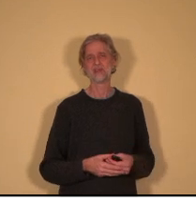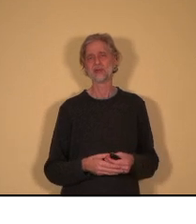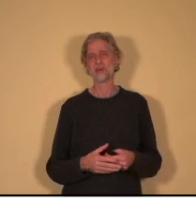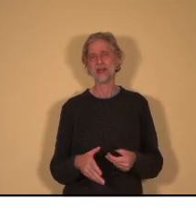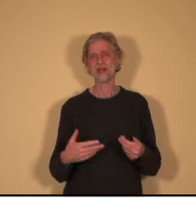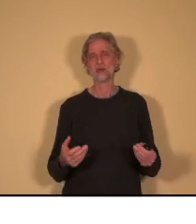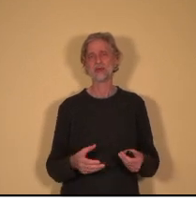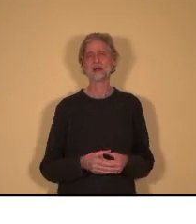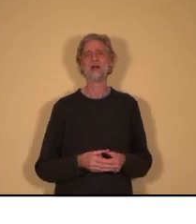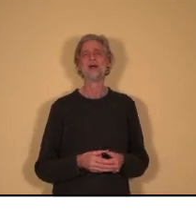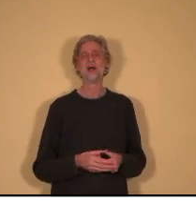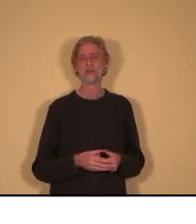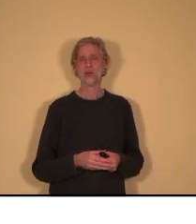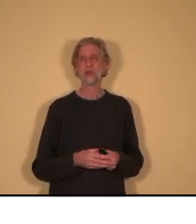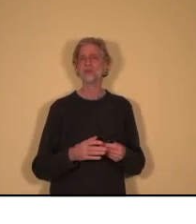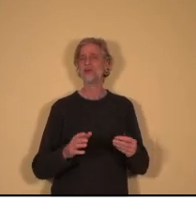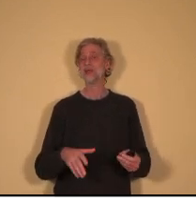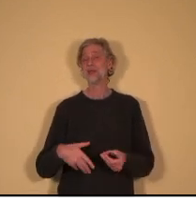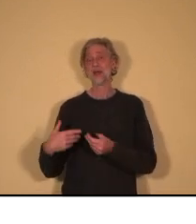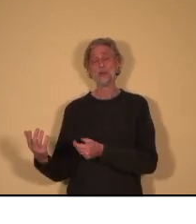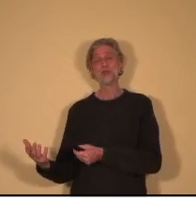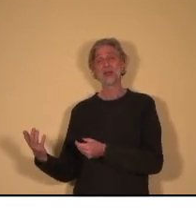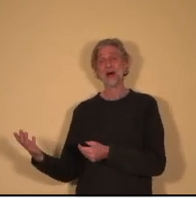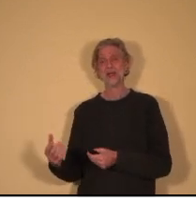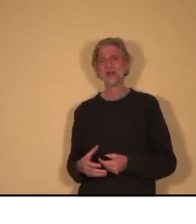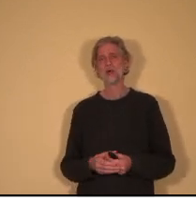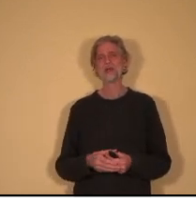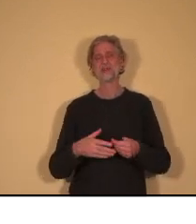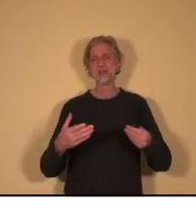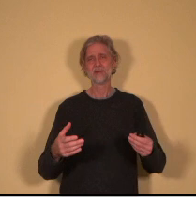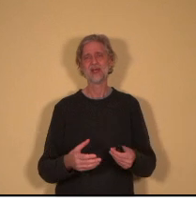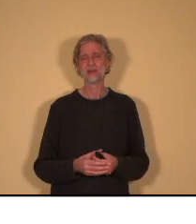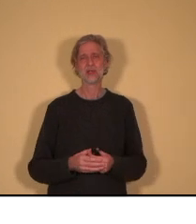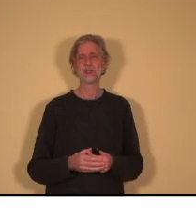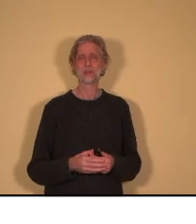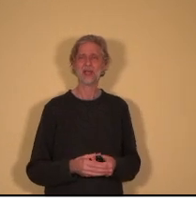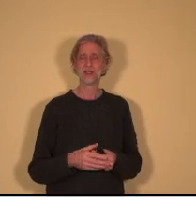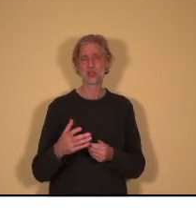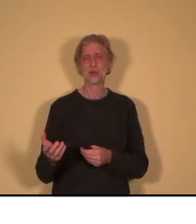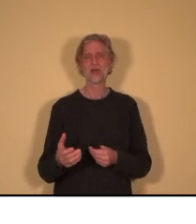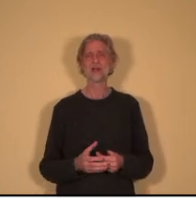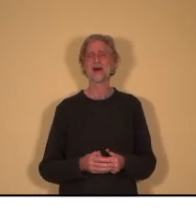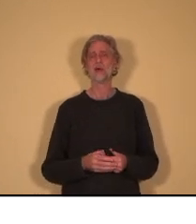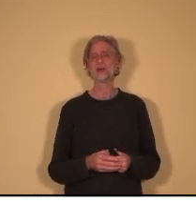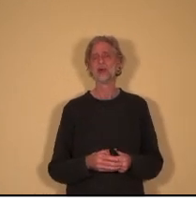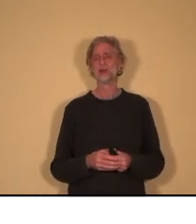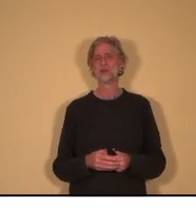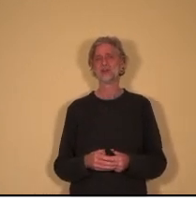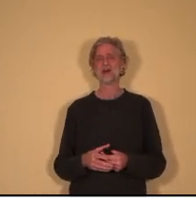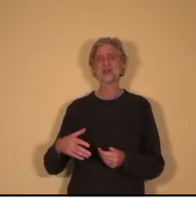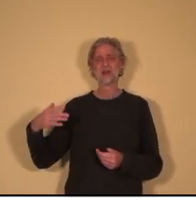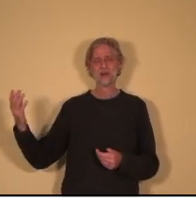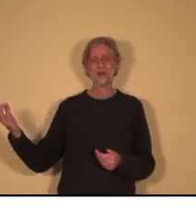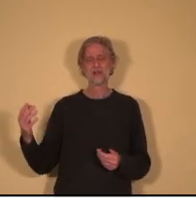der durch eine Tonne CO2 in der Atmosphäre hervorgerufen wird. Der müsste eigentlich kompensiert werden durch eine entsprechende Steuer darauf. Und